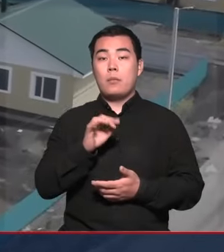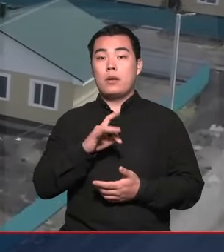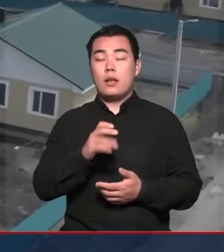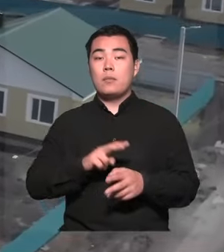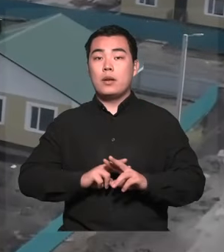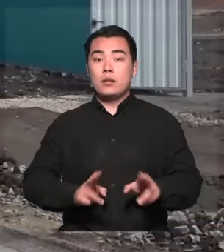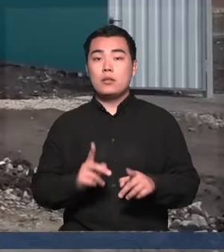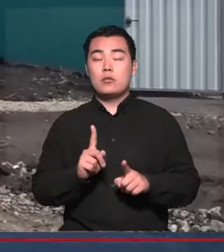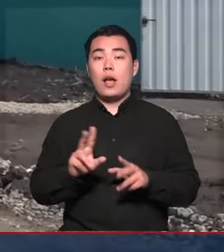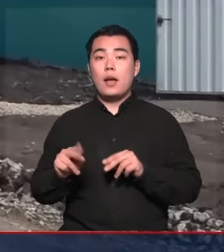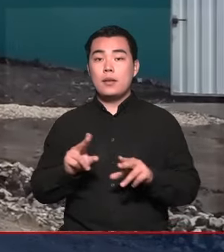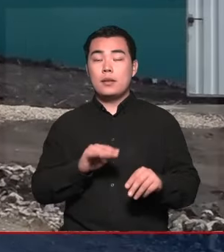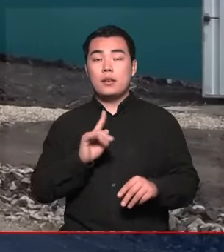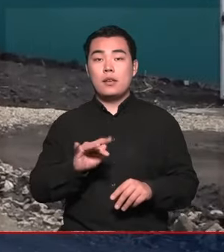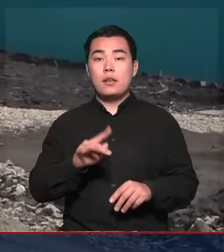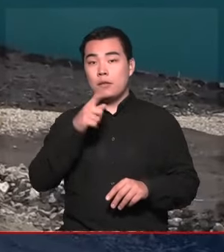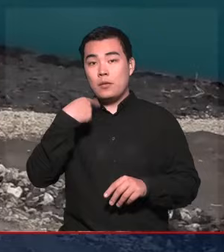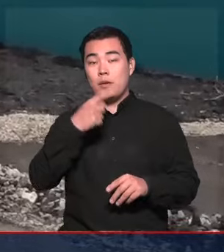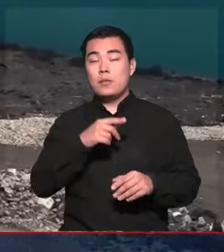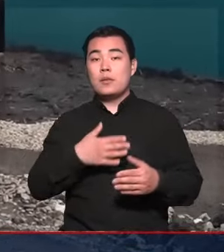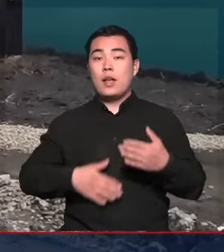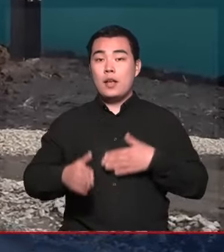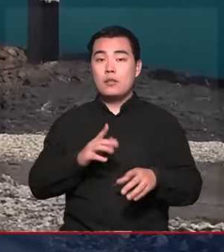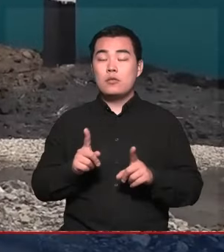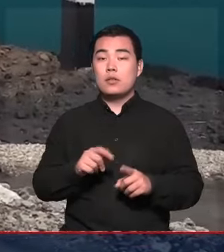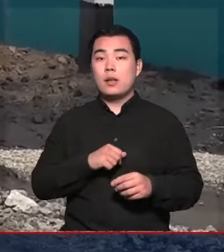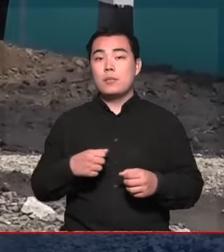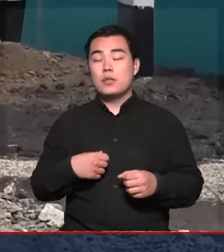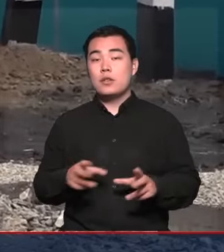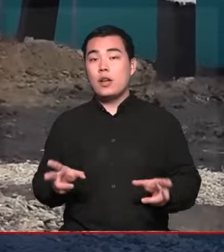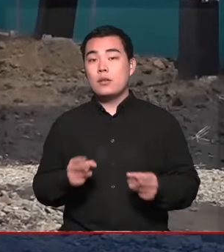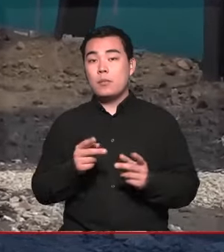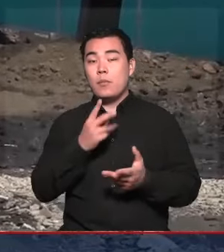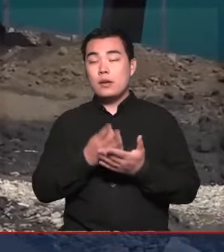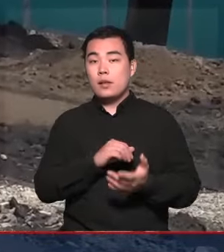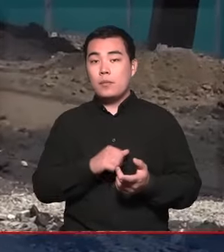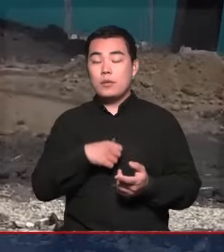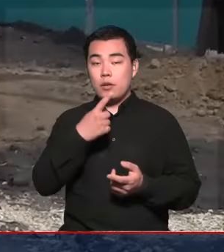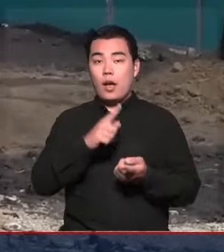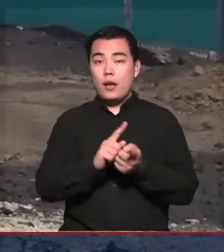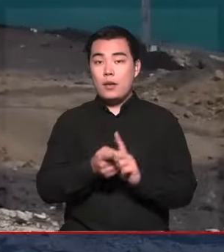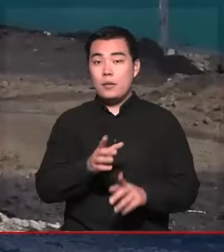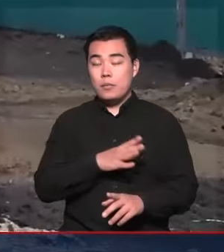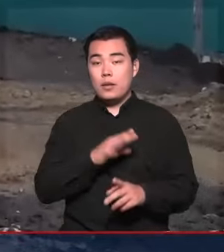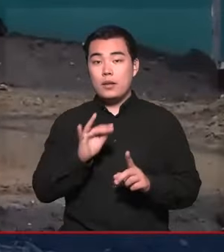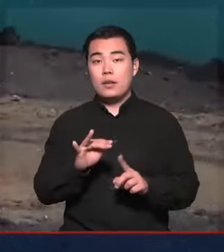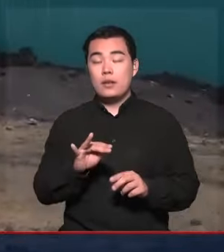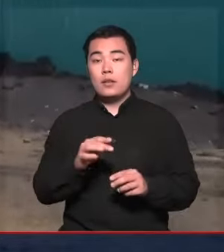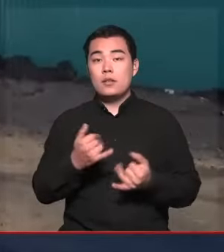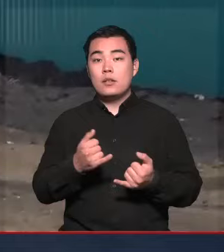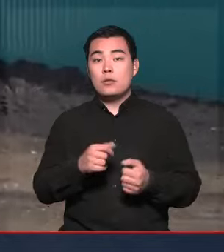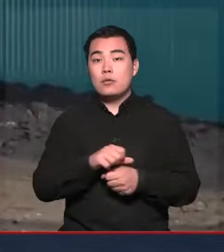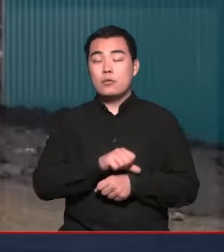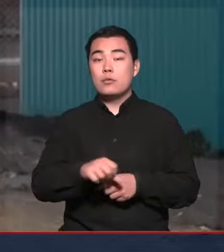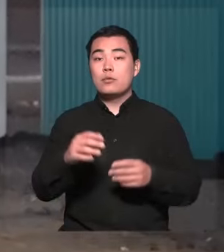берекелі, тірлігі мерекелі, ынтымағы жарасқан аудандардың біріне айналды. Осыған дейін жолдың арғы бетінде тұрған 100